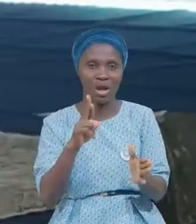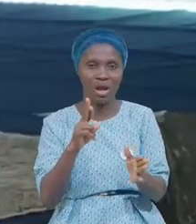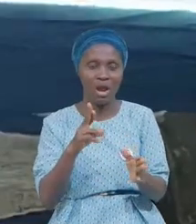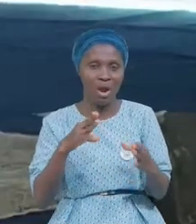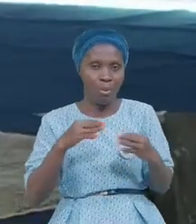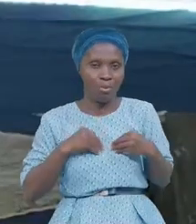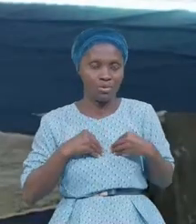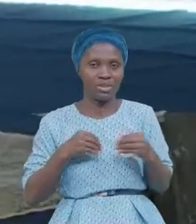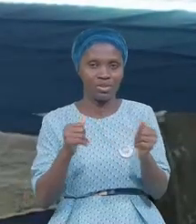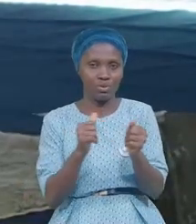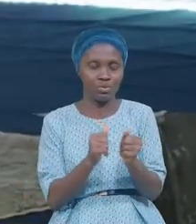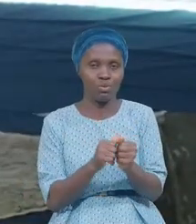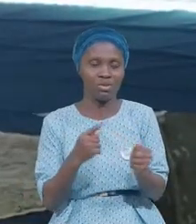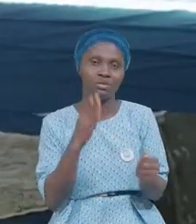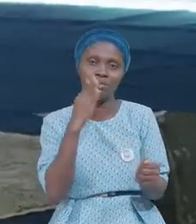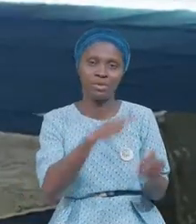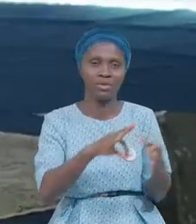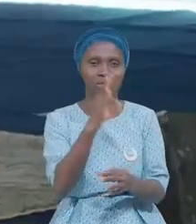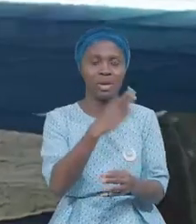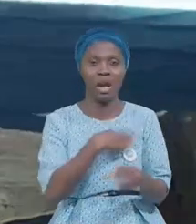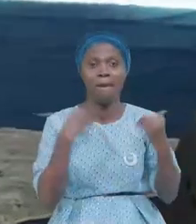de beaucoup de